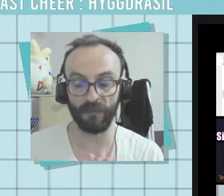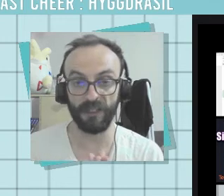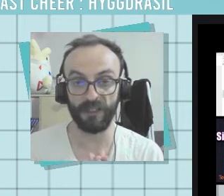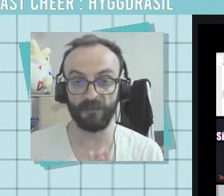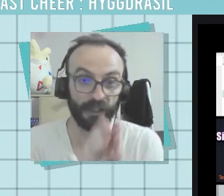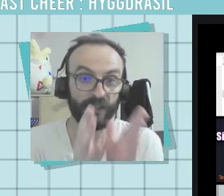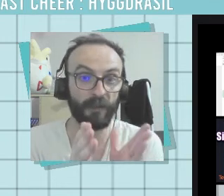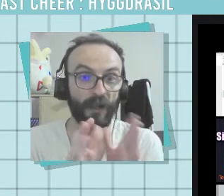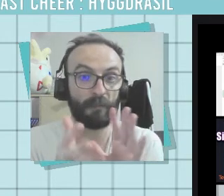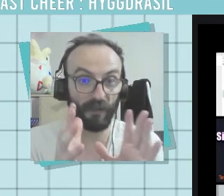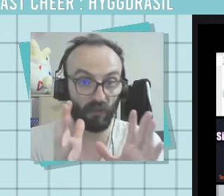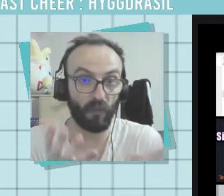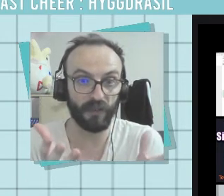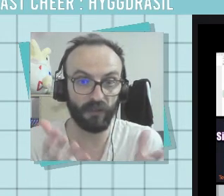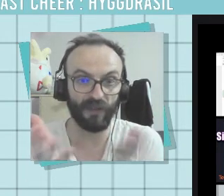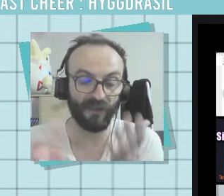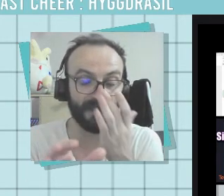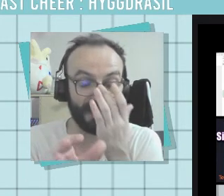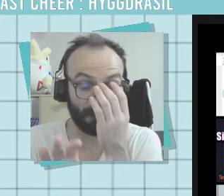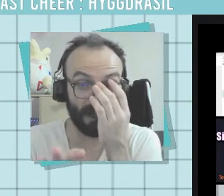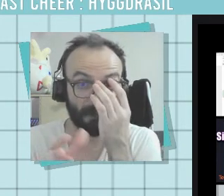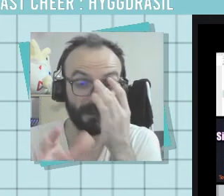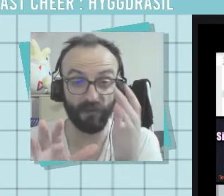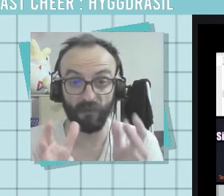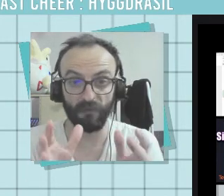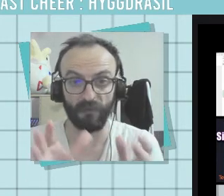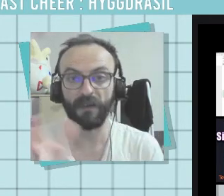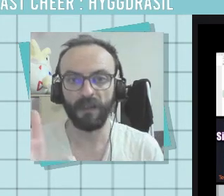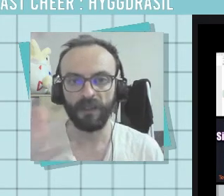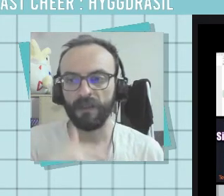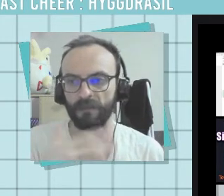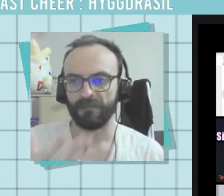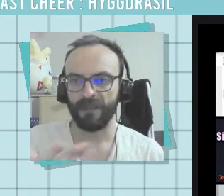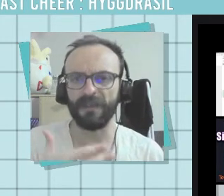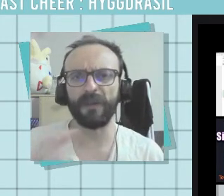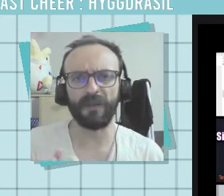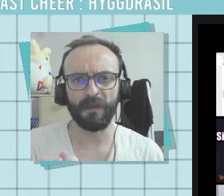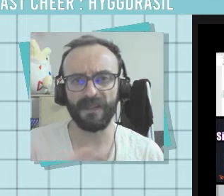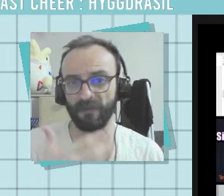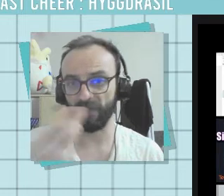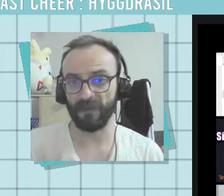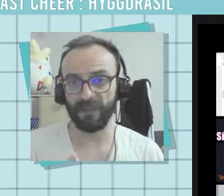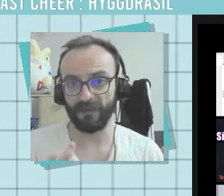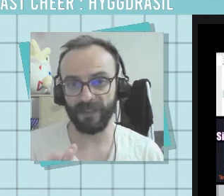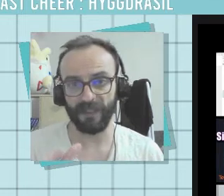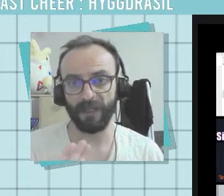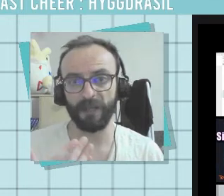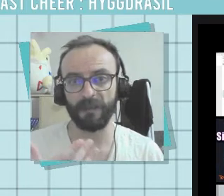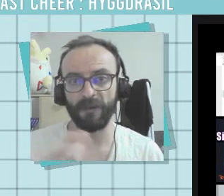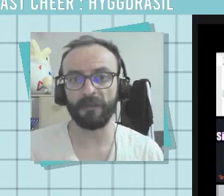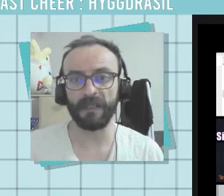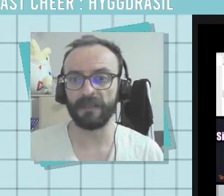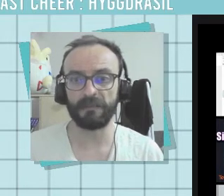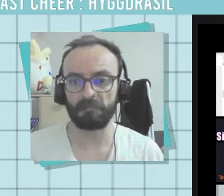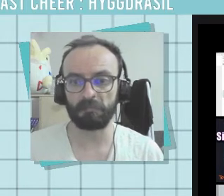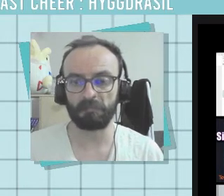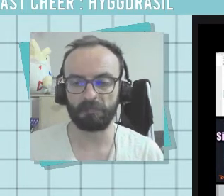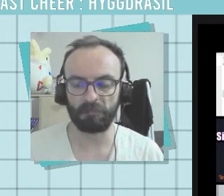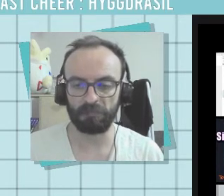peu près uni et une caméra pas trop dégueu, et encore, sa caméra a pas l'air ouf. Enfin, la vidéo est compressée, donc peut-être que sa caméra est meilleure,